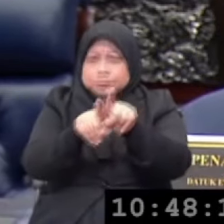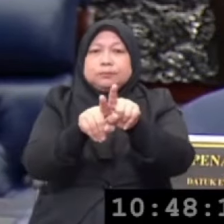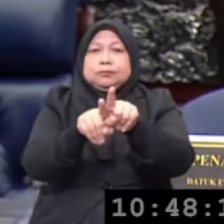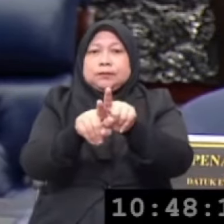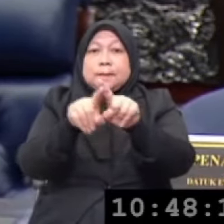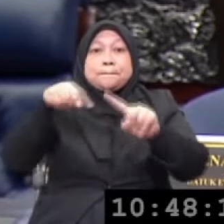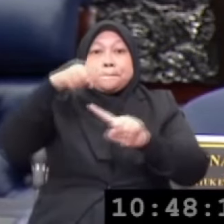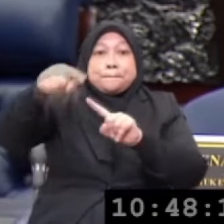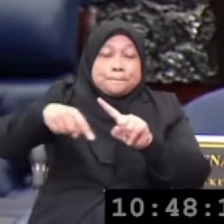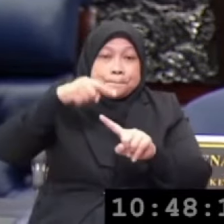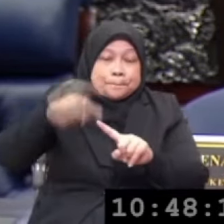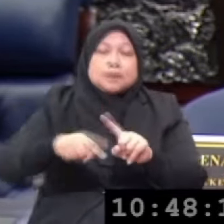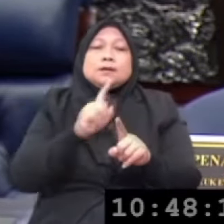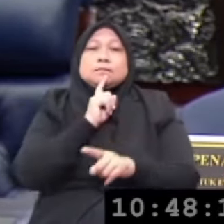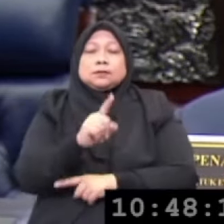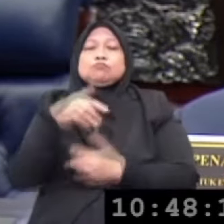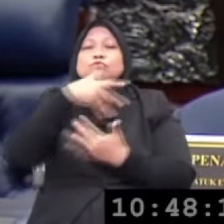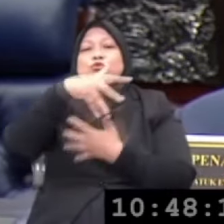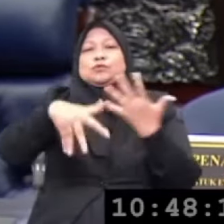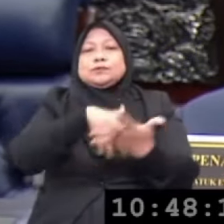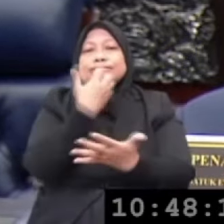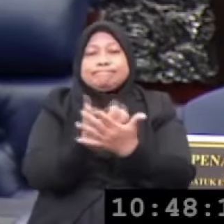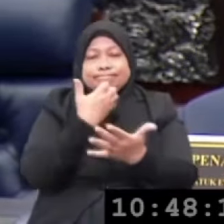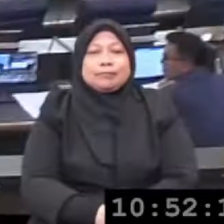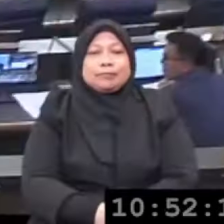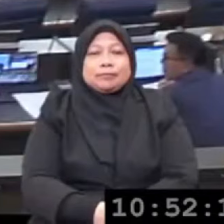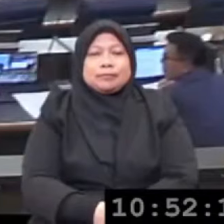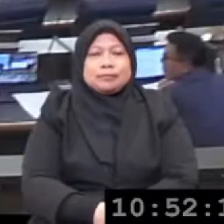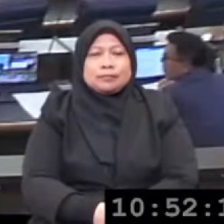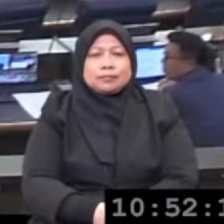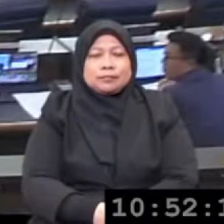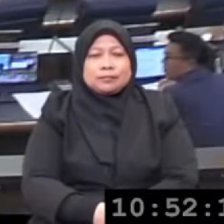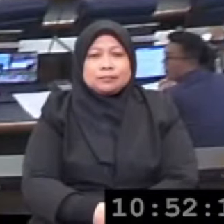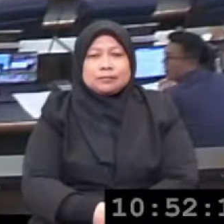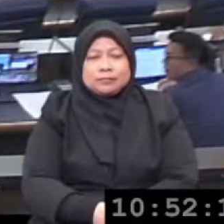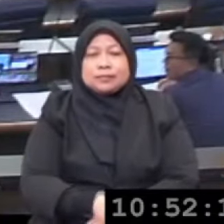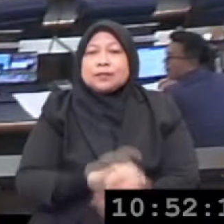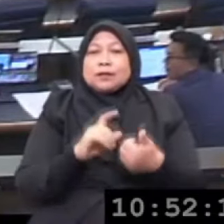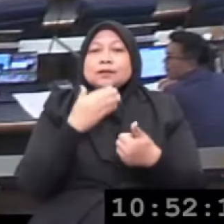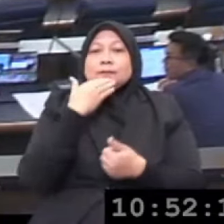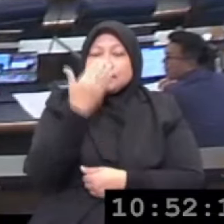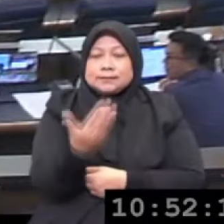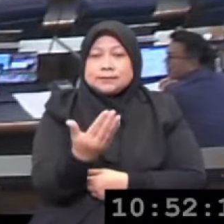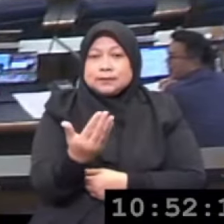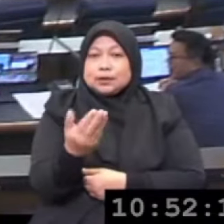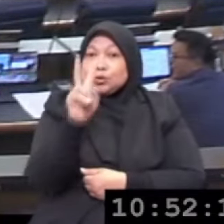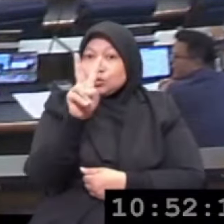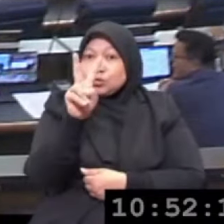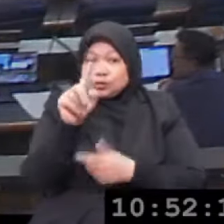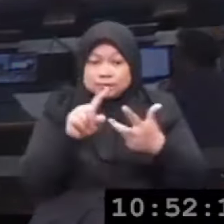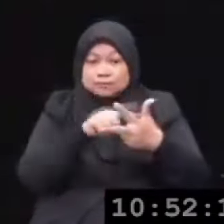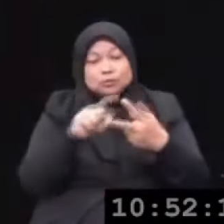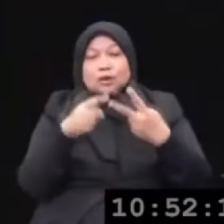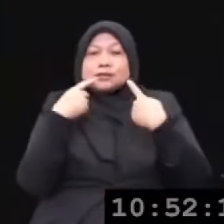terutamanya apabila melibatkan aspek sosioekonomi. Terima kasih. Ya, yang pertama saya ucap terima kasih. Dua soalan saya